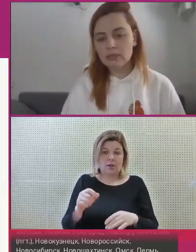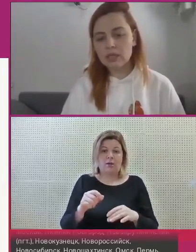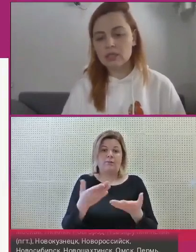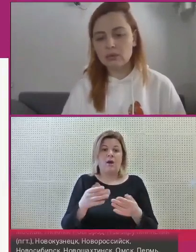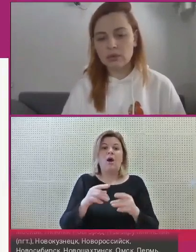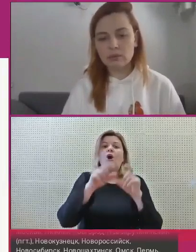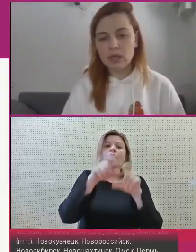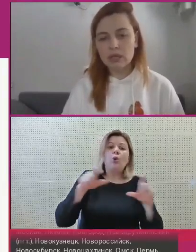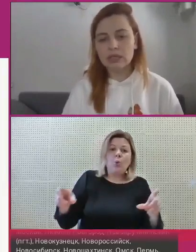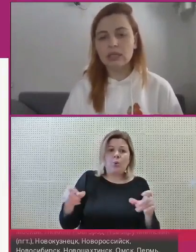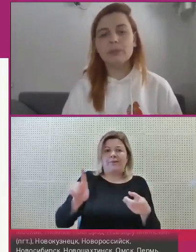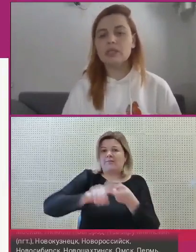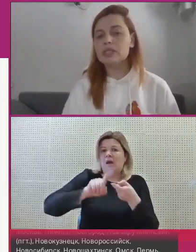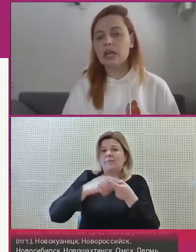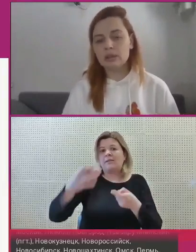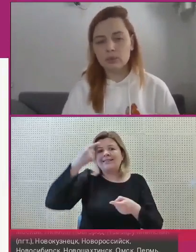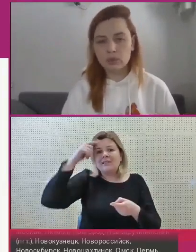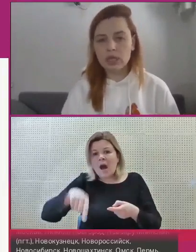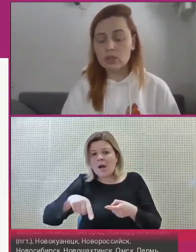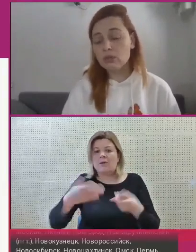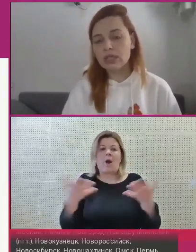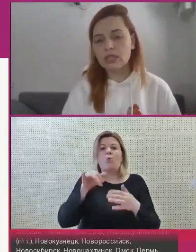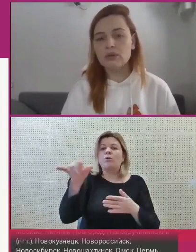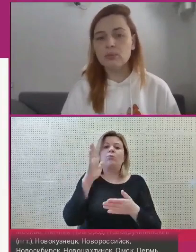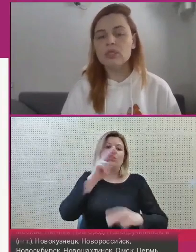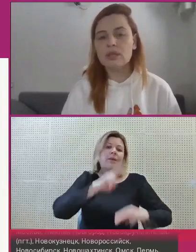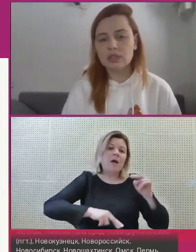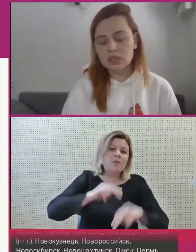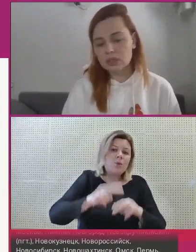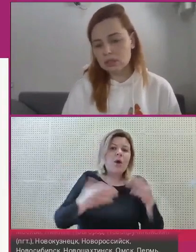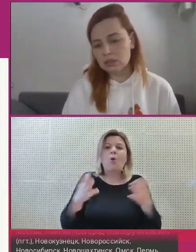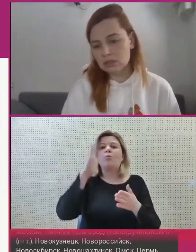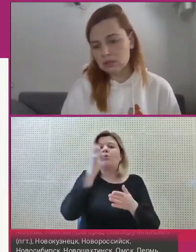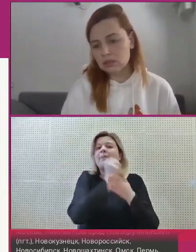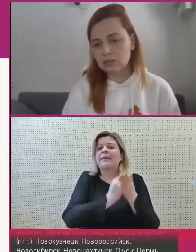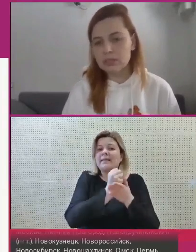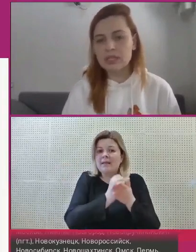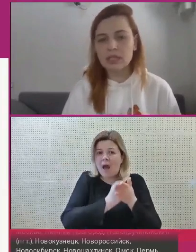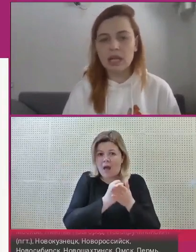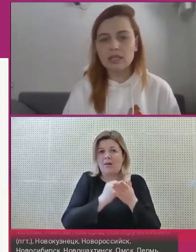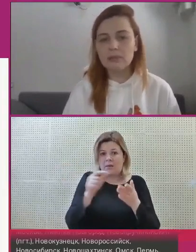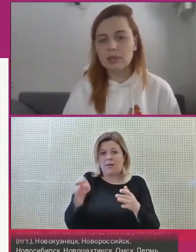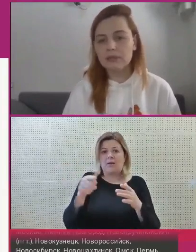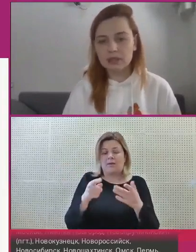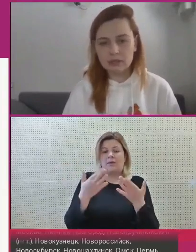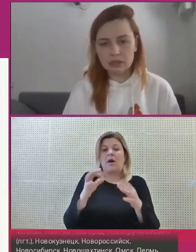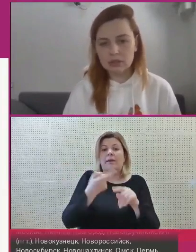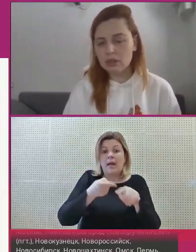знаниями, с каким настроем и с каким потенциалом будут реализовывать, от этого будет зависеть быстрота